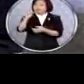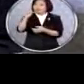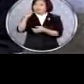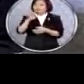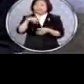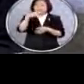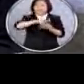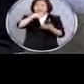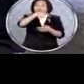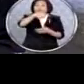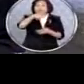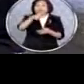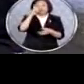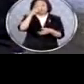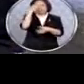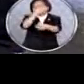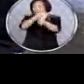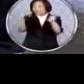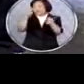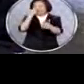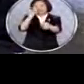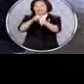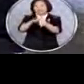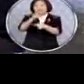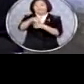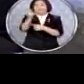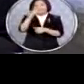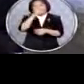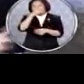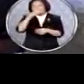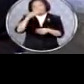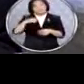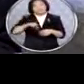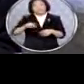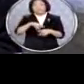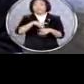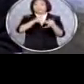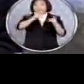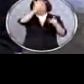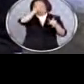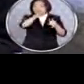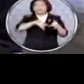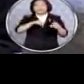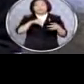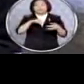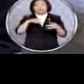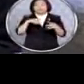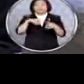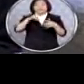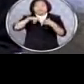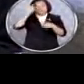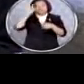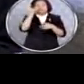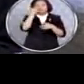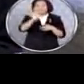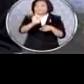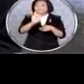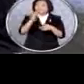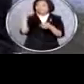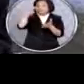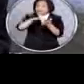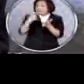块，真正伤害到农民，而且伤得很重。这一点呢，他们一直不肯认错，一直到前两天才勉强站出